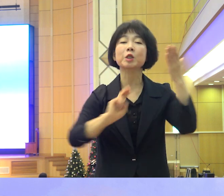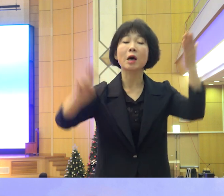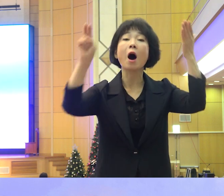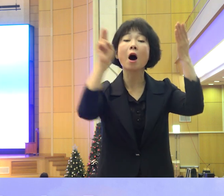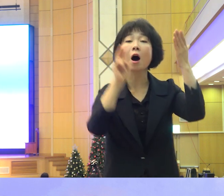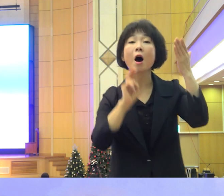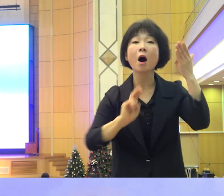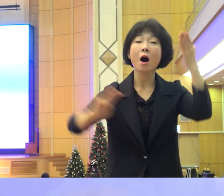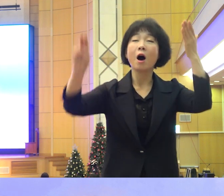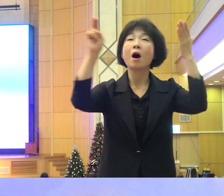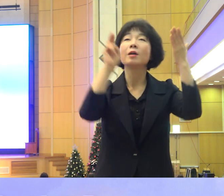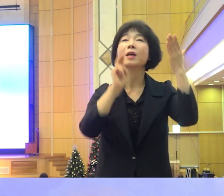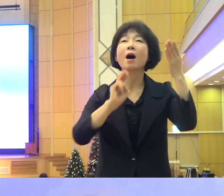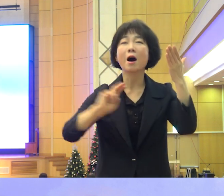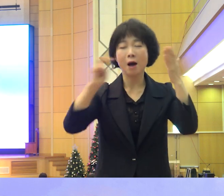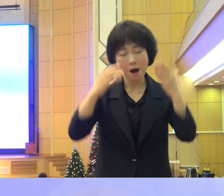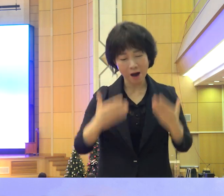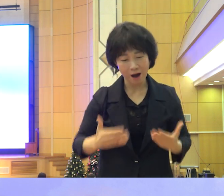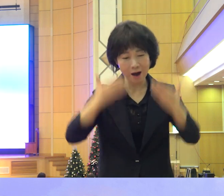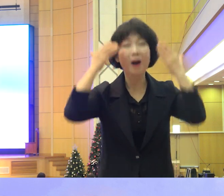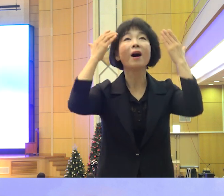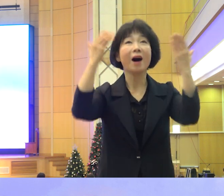주님을